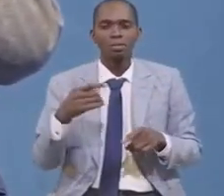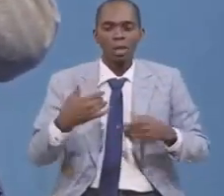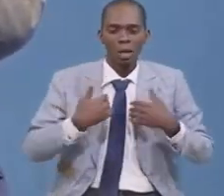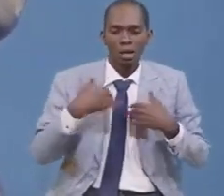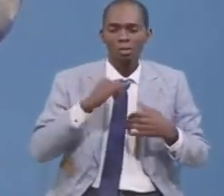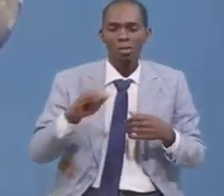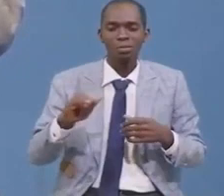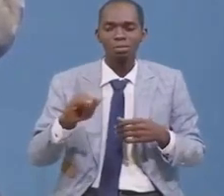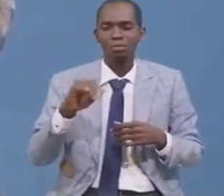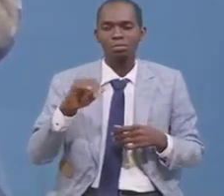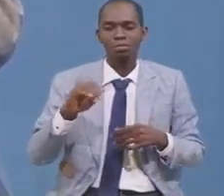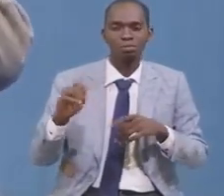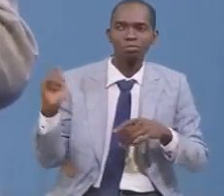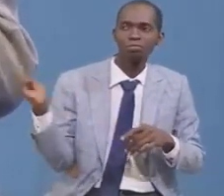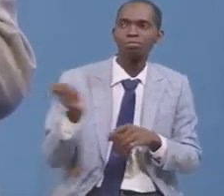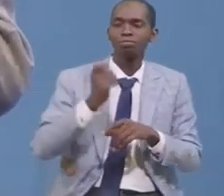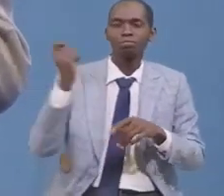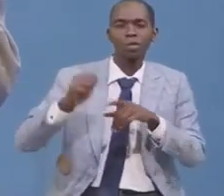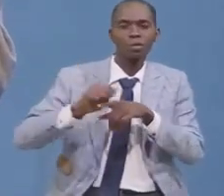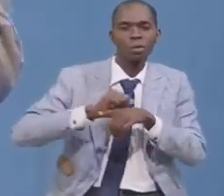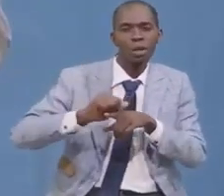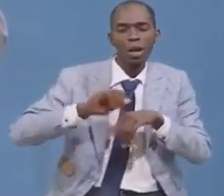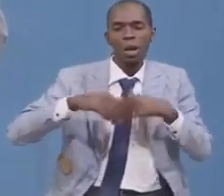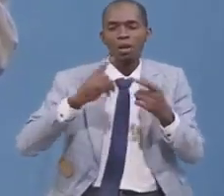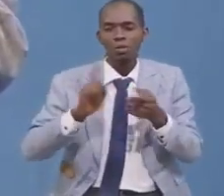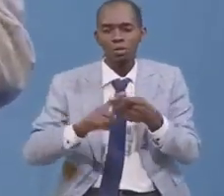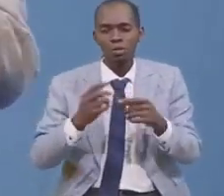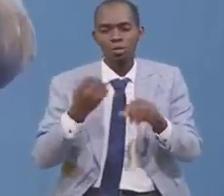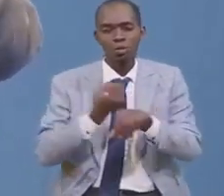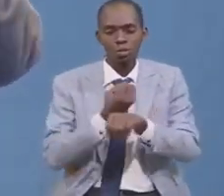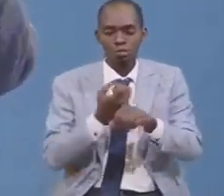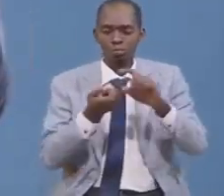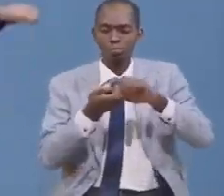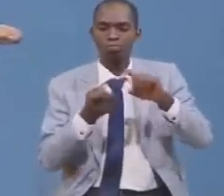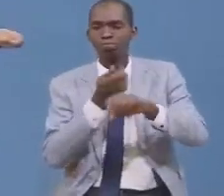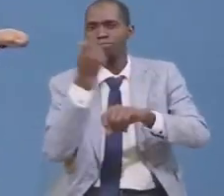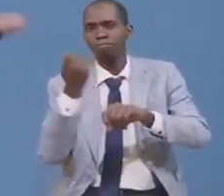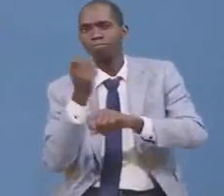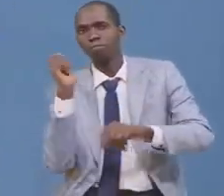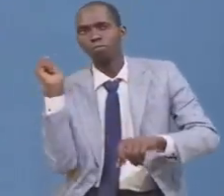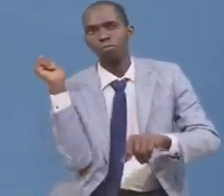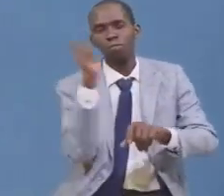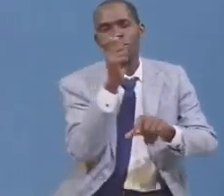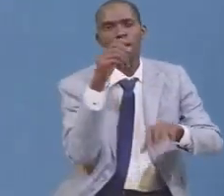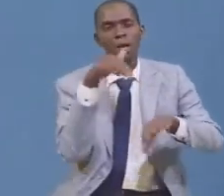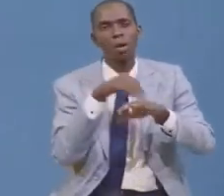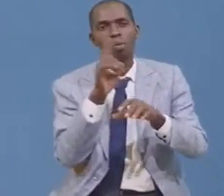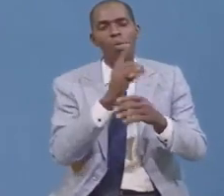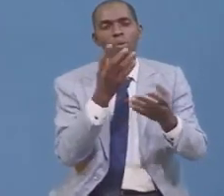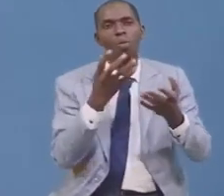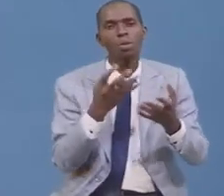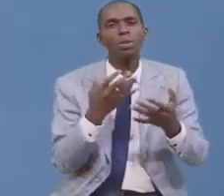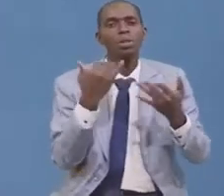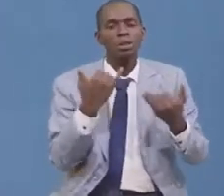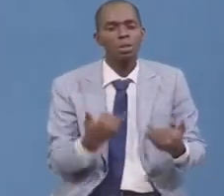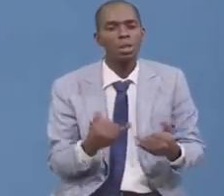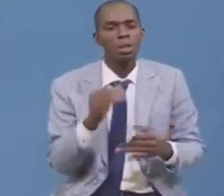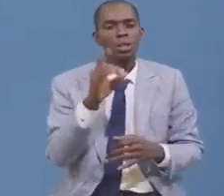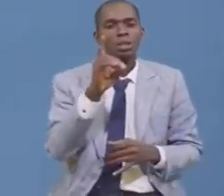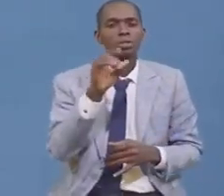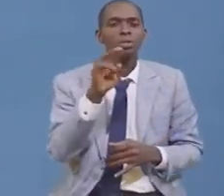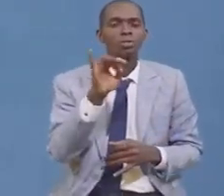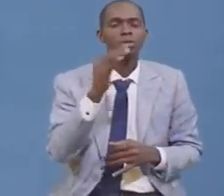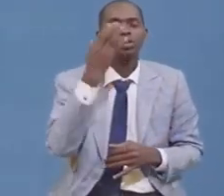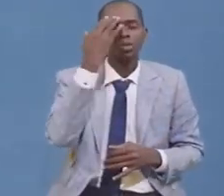ఎ టార్గెట్ అండ్ హౌ టు స్లింగ్ అండ్ హౌ టు పుట్ ఇట్ ఆన్ ది టార్గెట్. నౌ ఐ నో వై ఫర్ ద ట్రైనింగ్. అతను